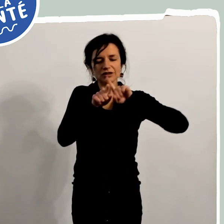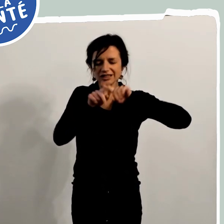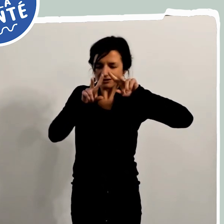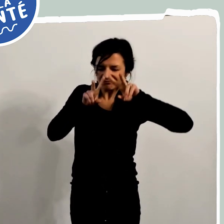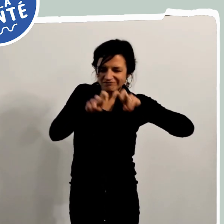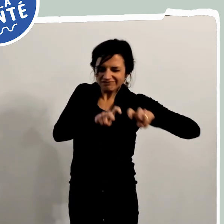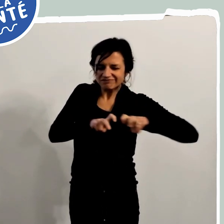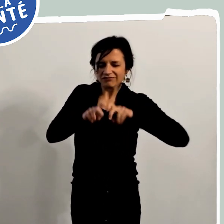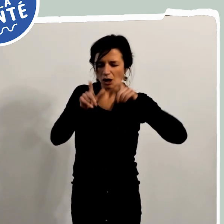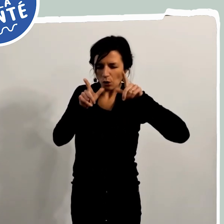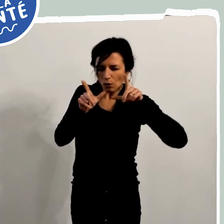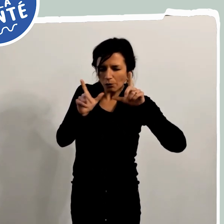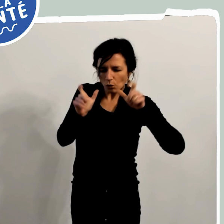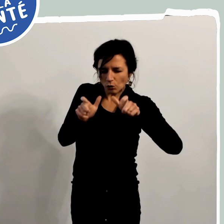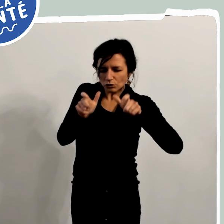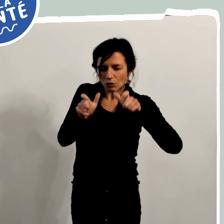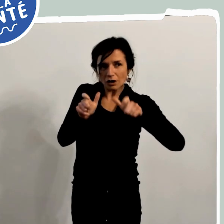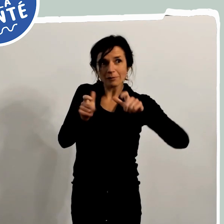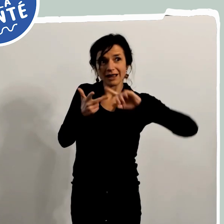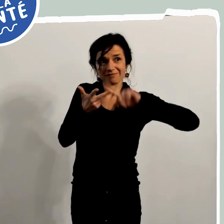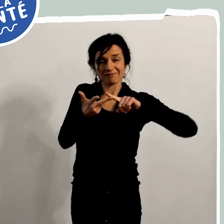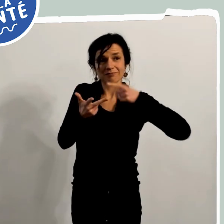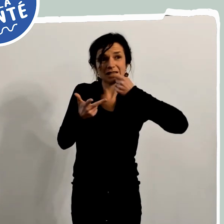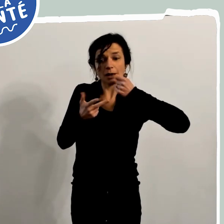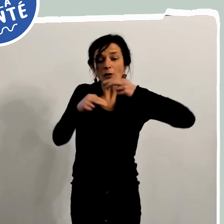de surveillance.